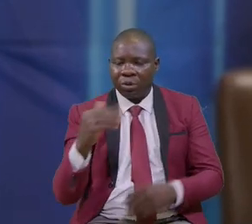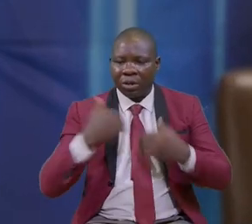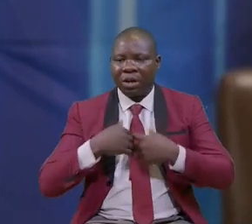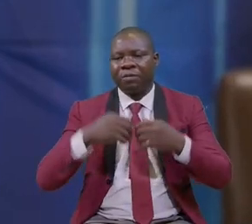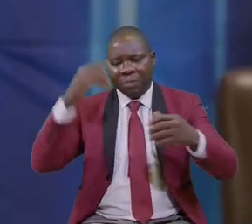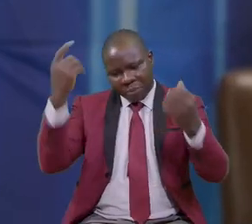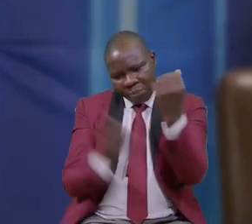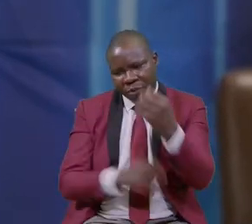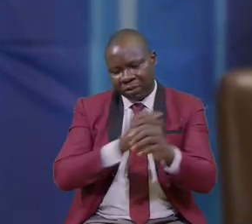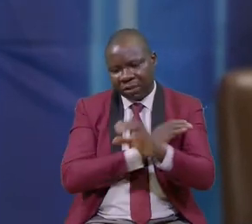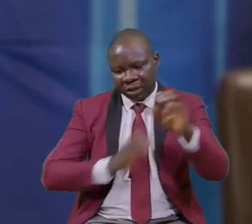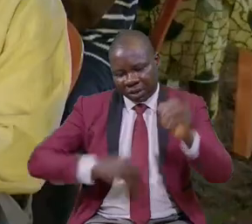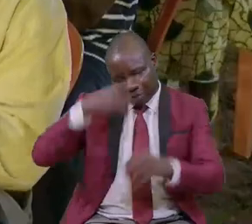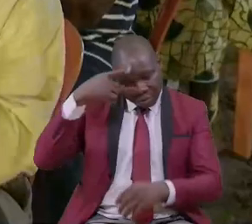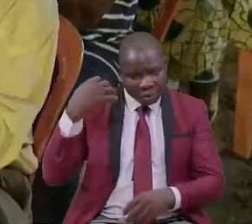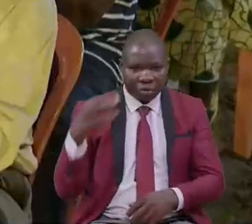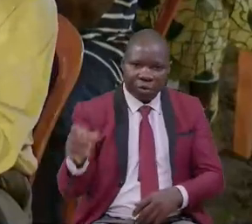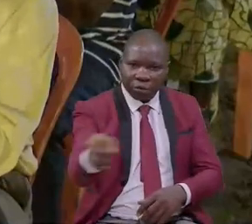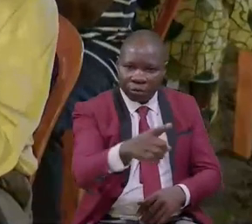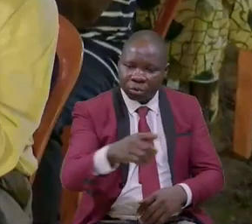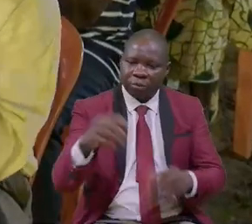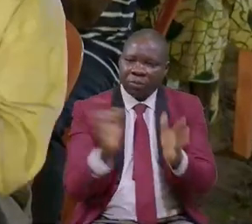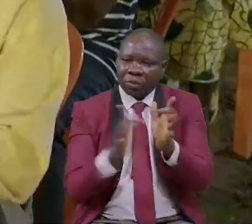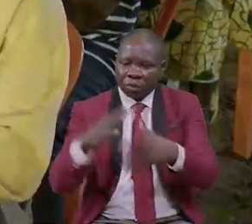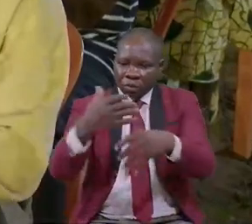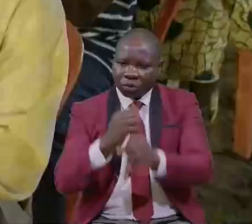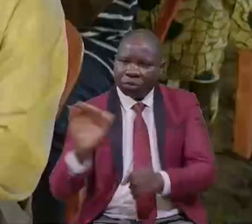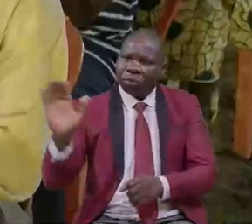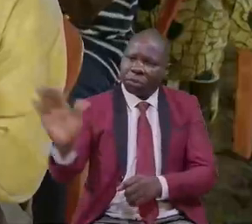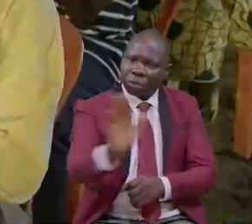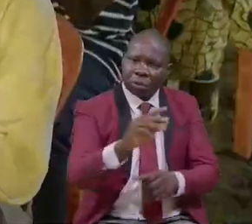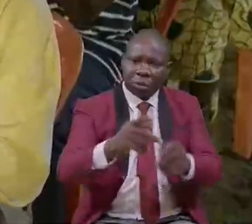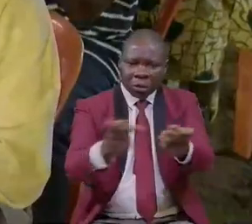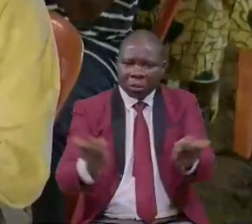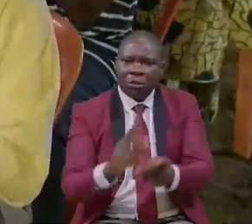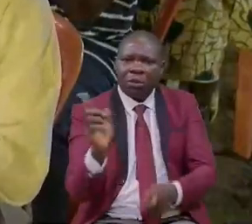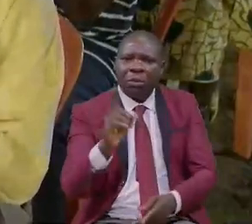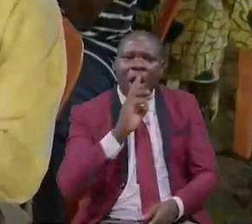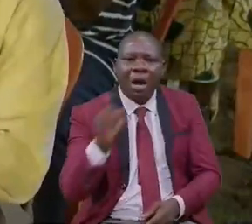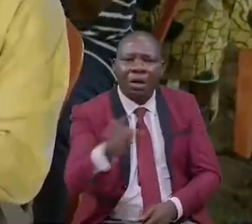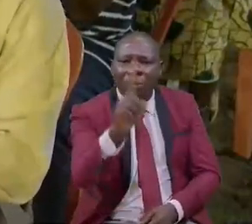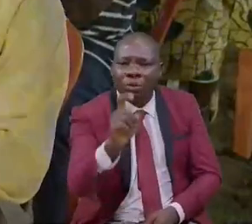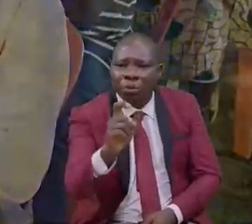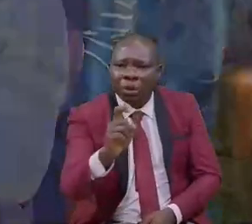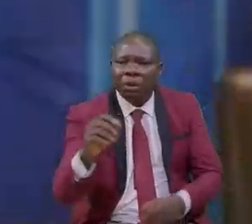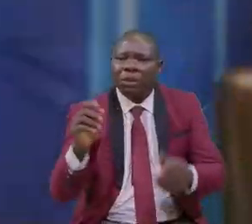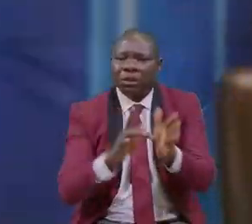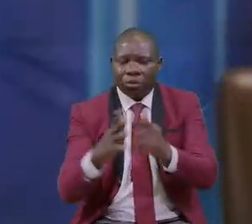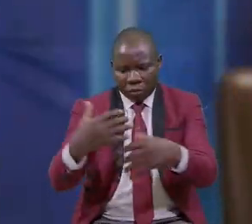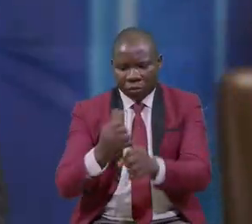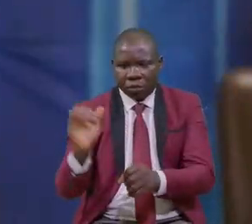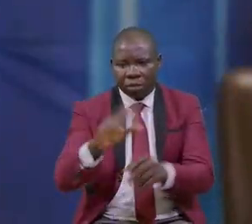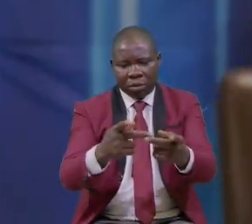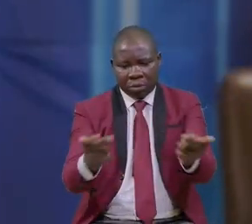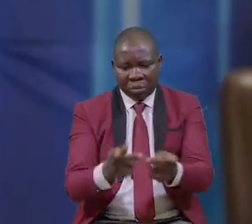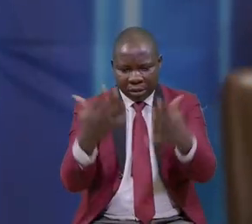toi. Il a pris ta place. Où es-tu là-bas? Il a pris ta place.